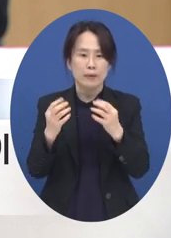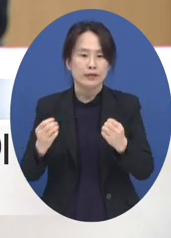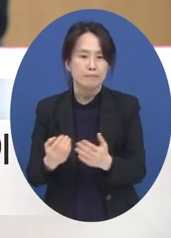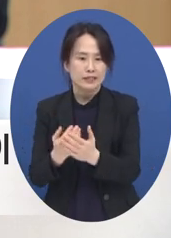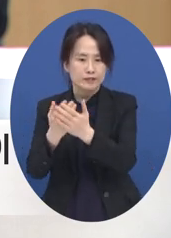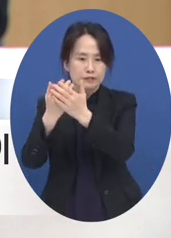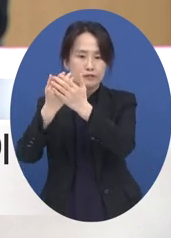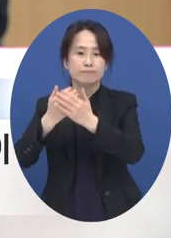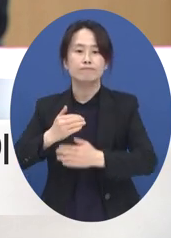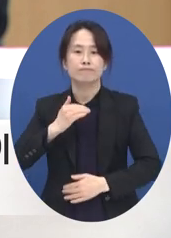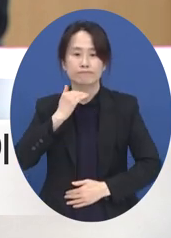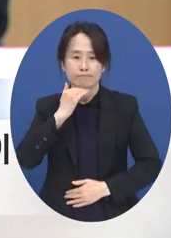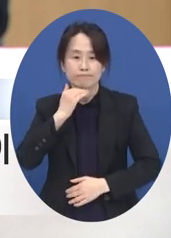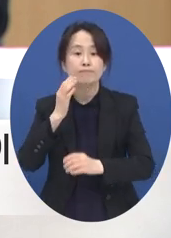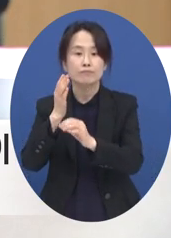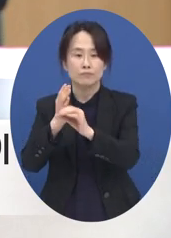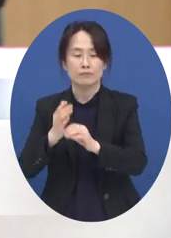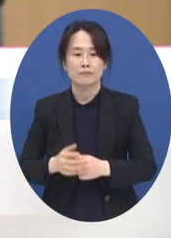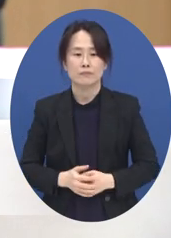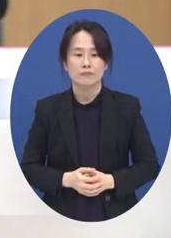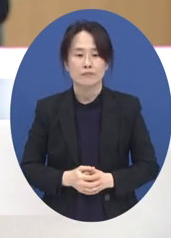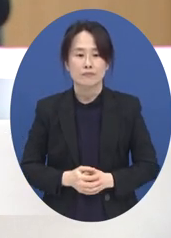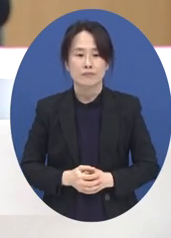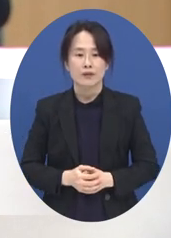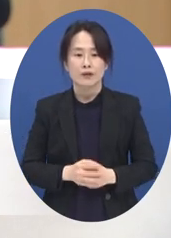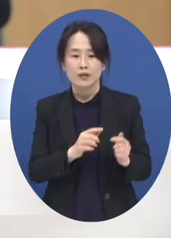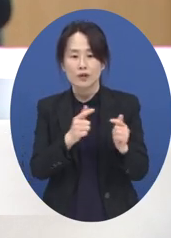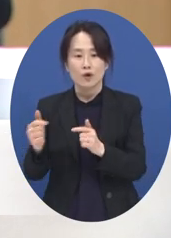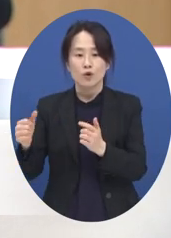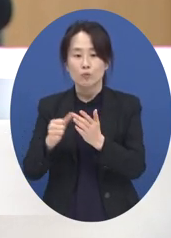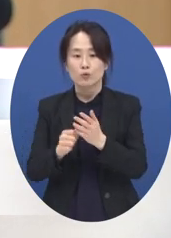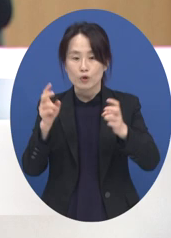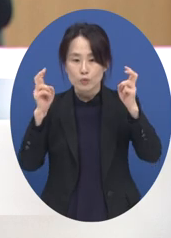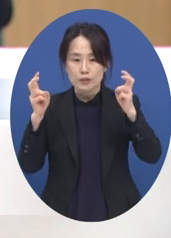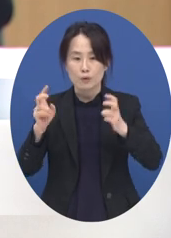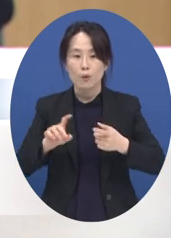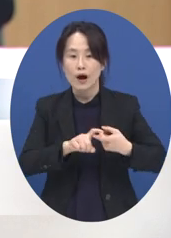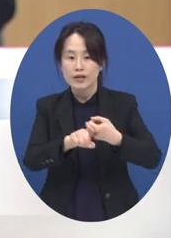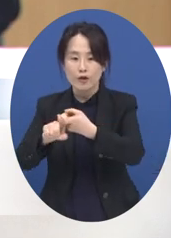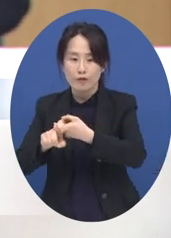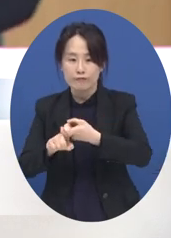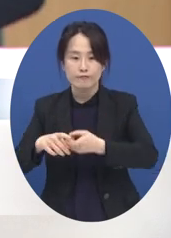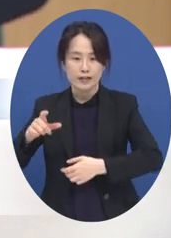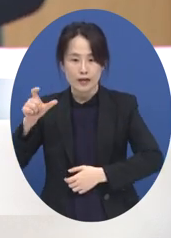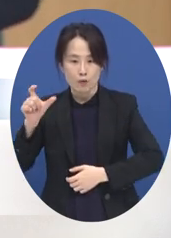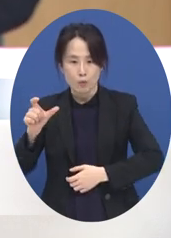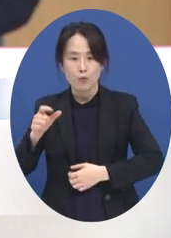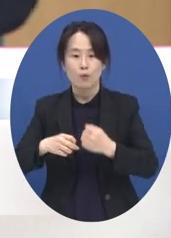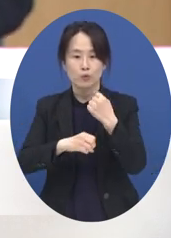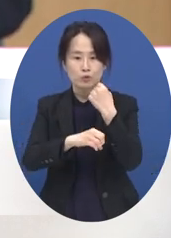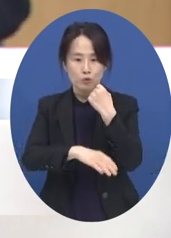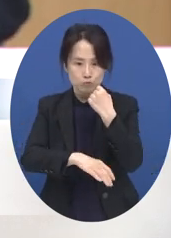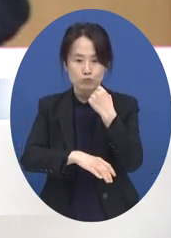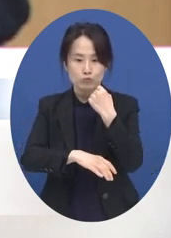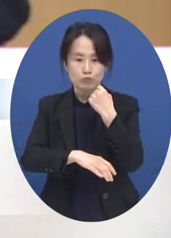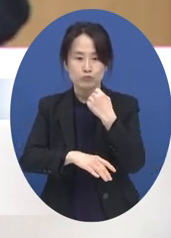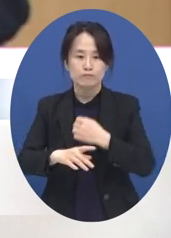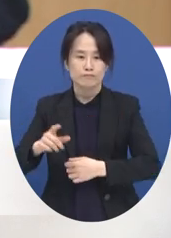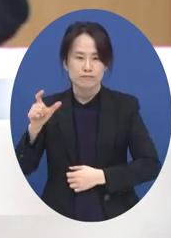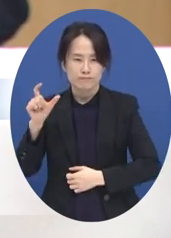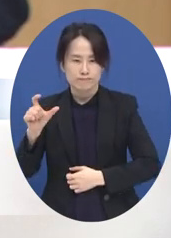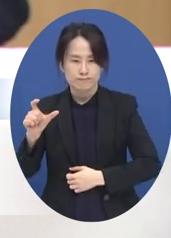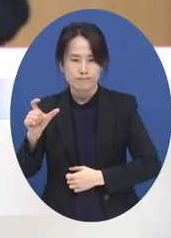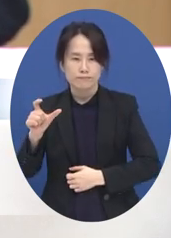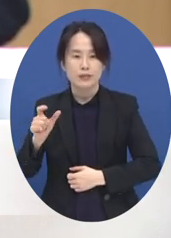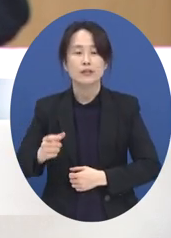활성화될 것이라고 기대를 하고 있습니다. 우리 경기도의 여러 제조업체들과의 그 연대를 강화하고 연계를 강화하고 또